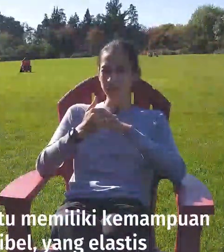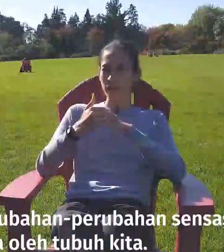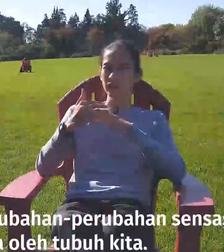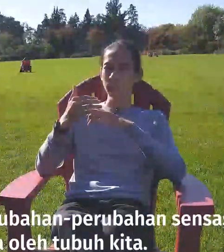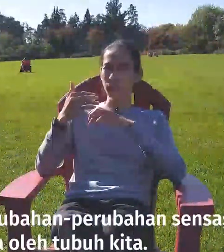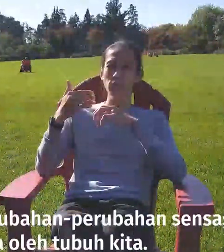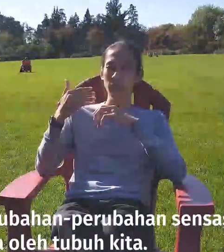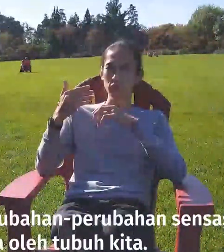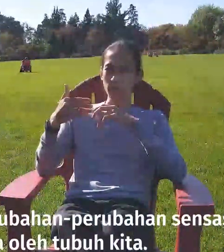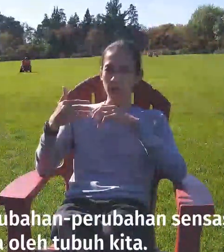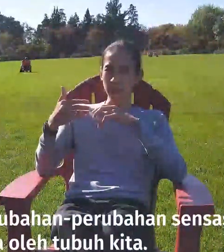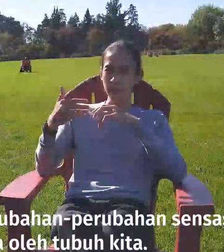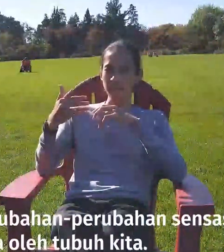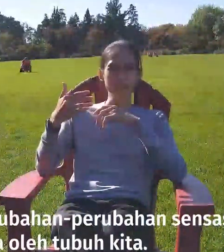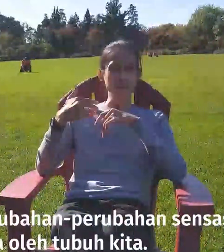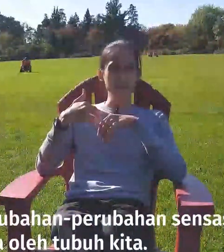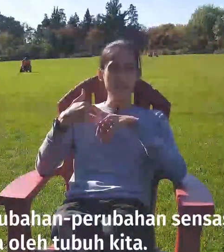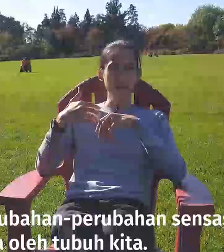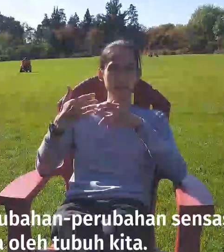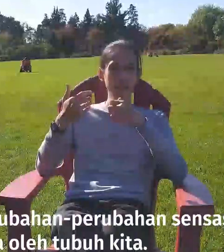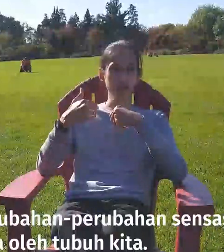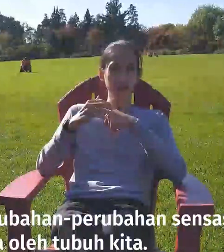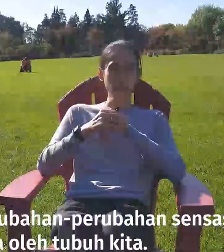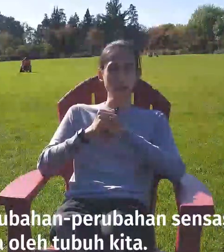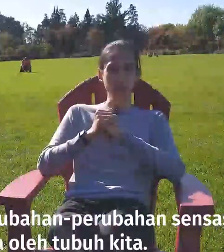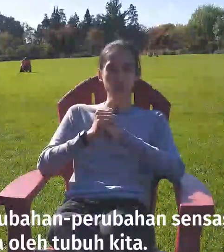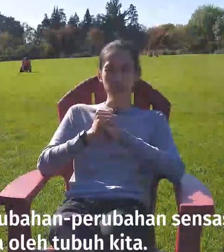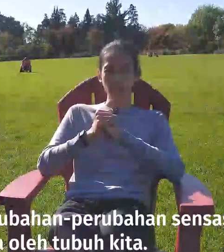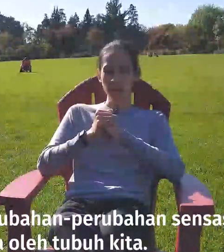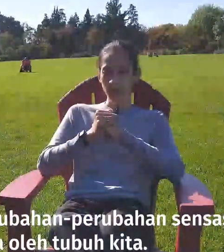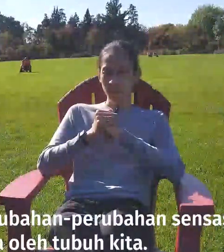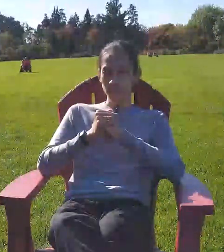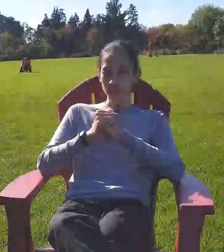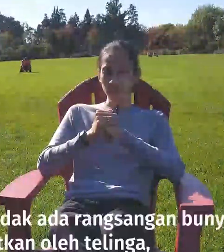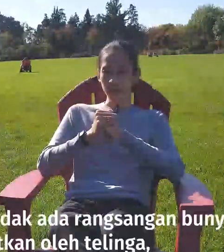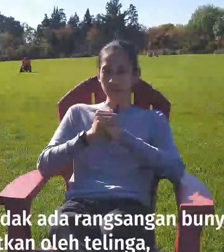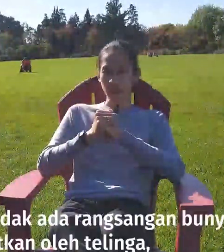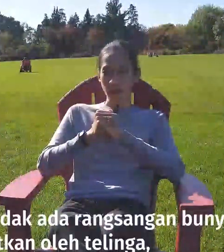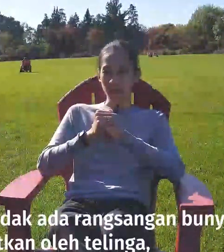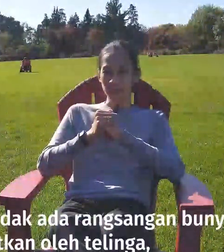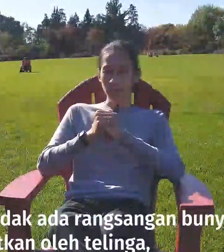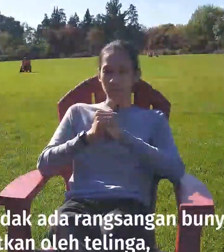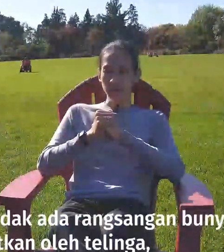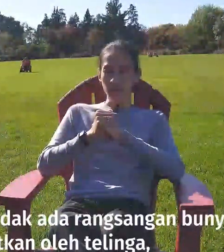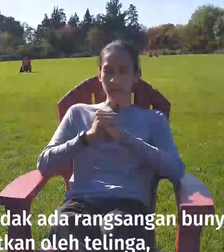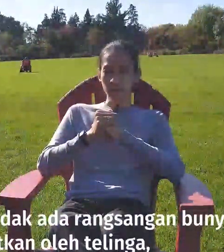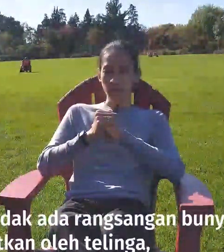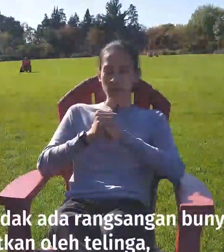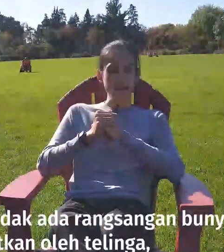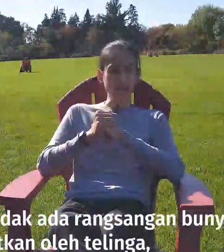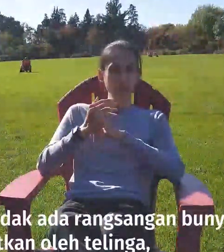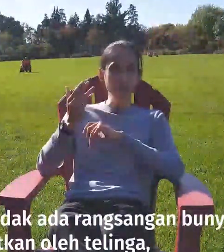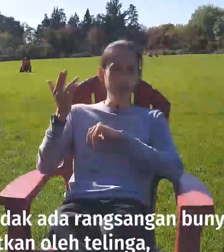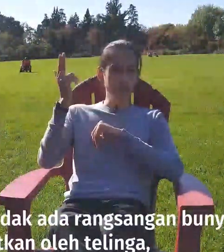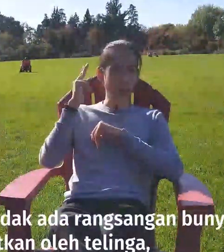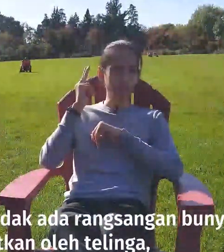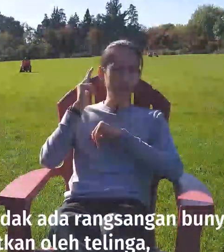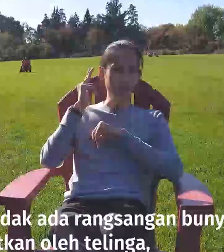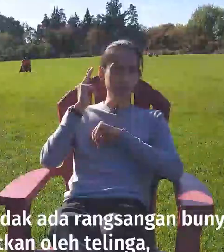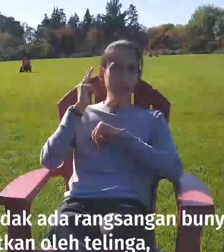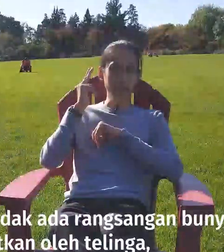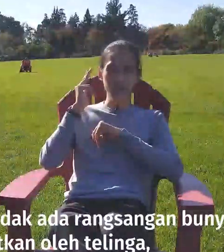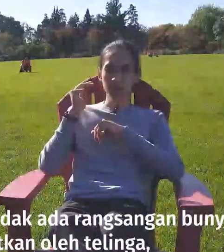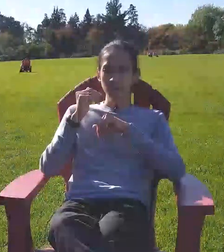yang elastis terhadap perubahan-perubahan sensasi yang diterima oleh tubuh kita jadi ketika tidak ada rangsangan bunyi yang